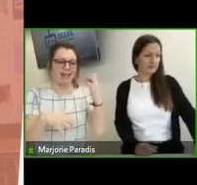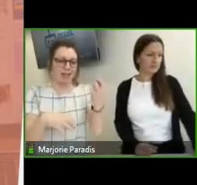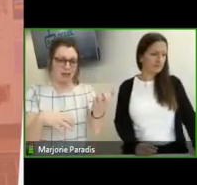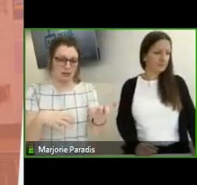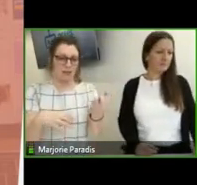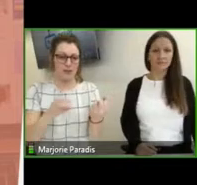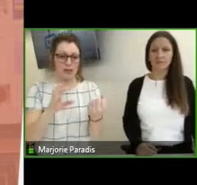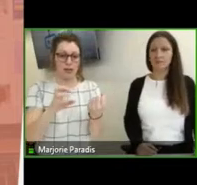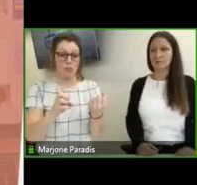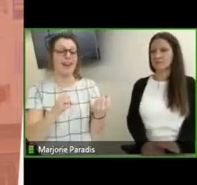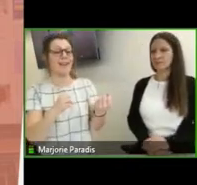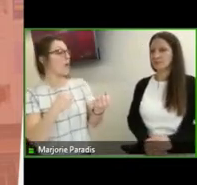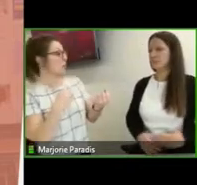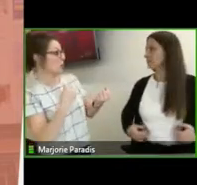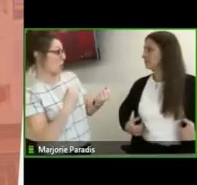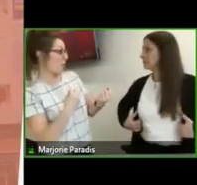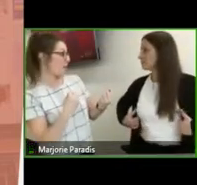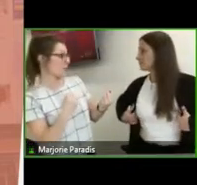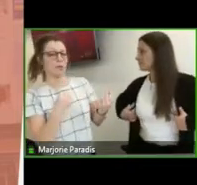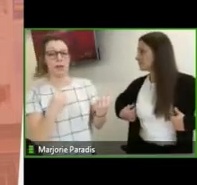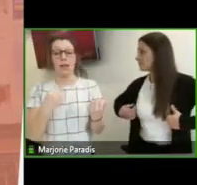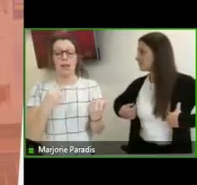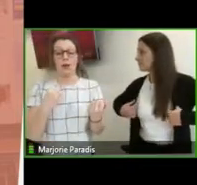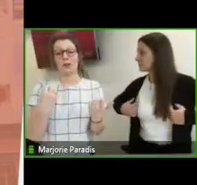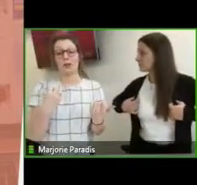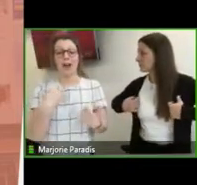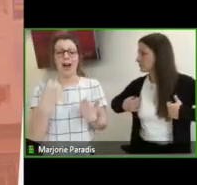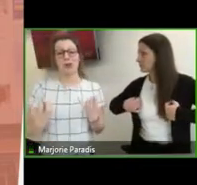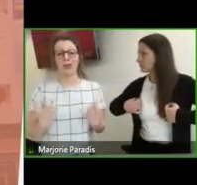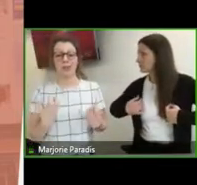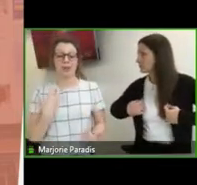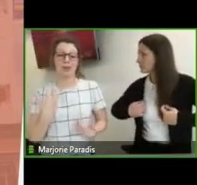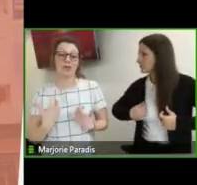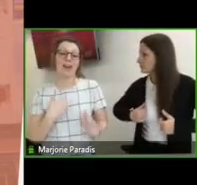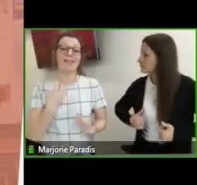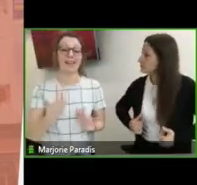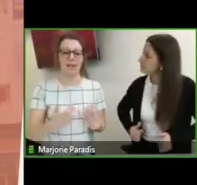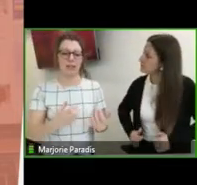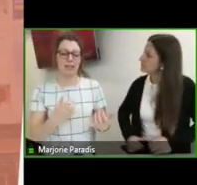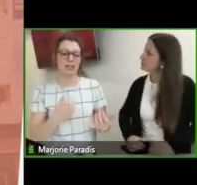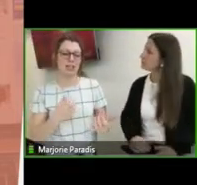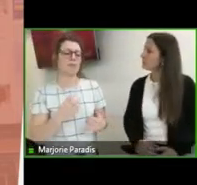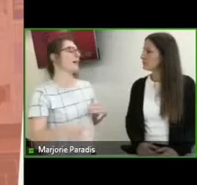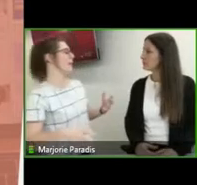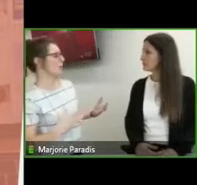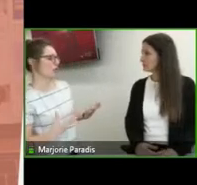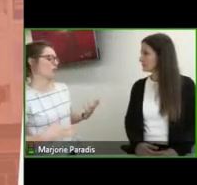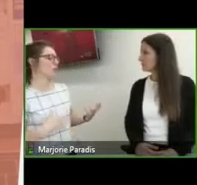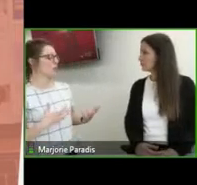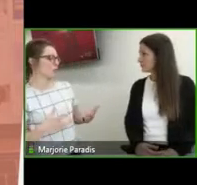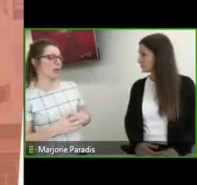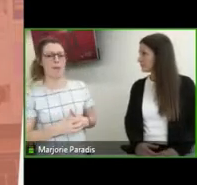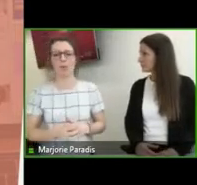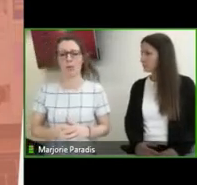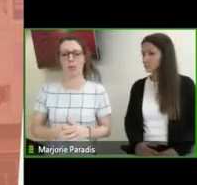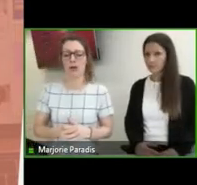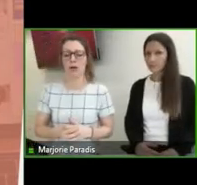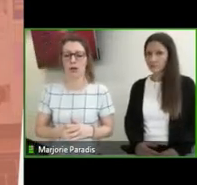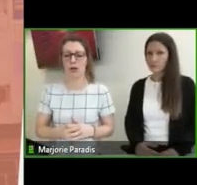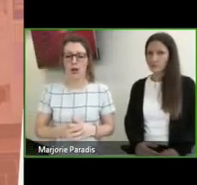à ça, ce phénomène-là, puis, et qu'en plus, on pense au fait qu'on est souvent abonné ou on est souvent en lien avec des gens qui partagent plus ou moins la